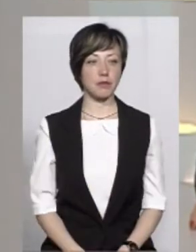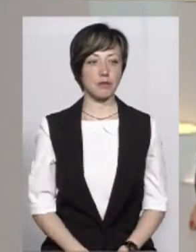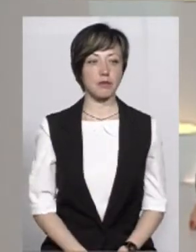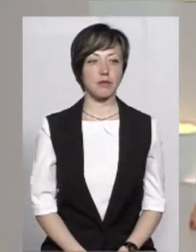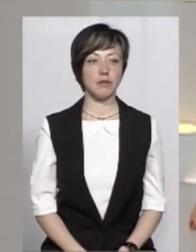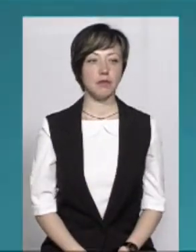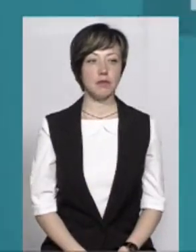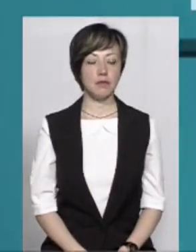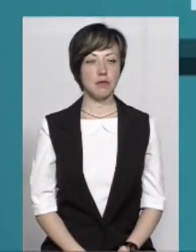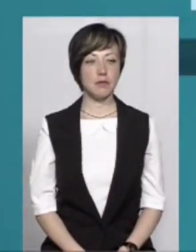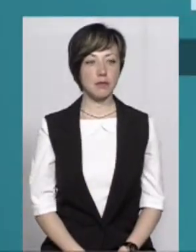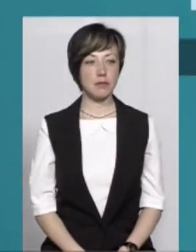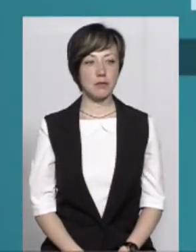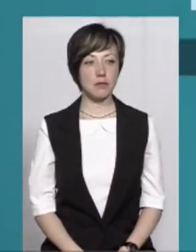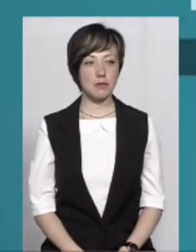Олексюк.